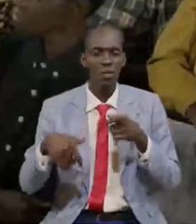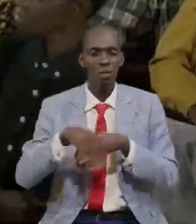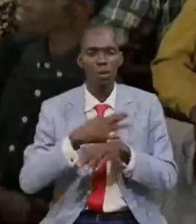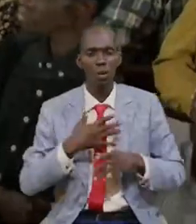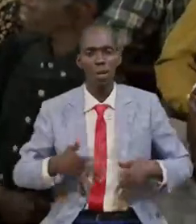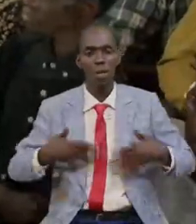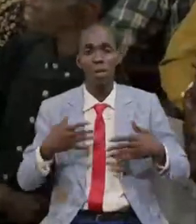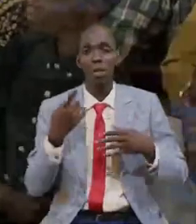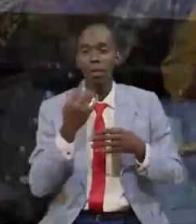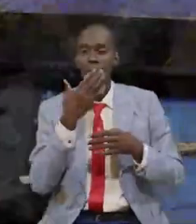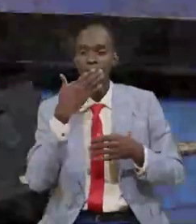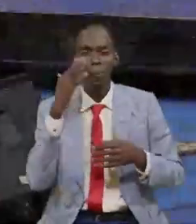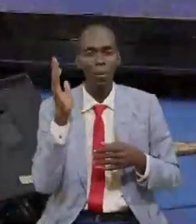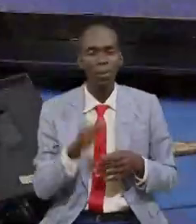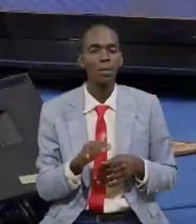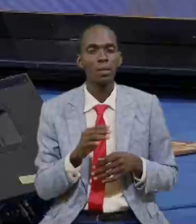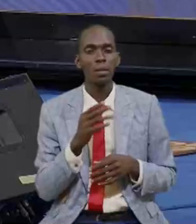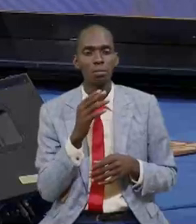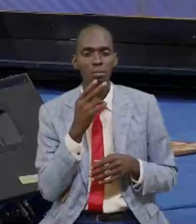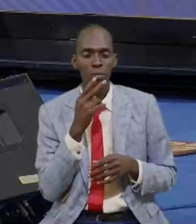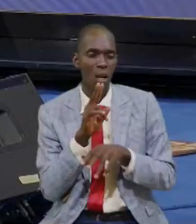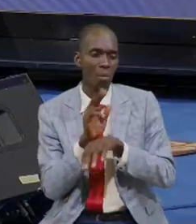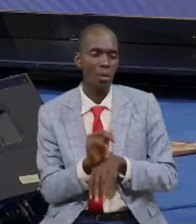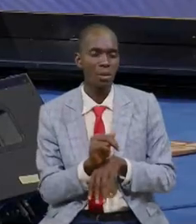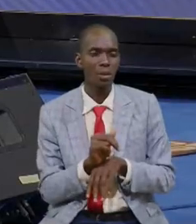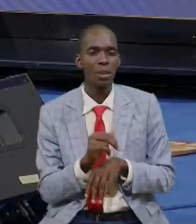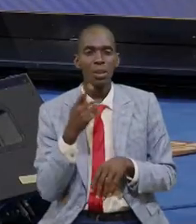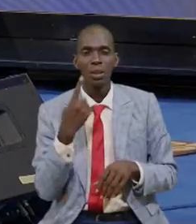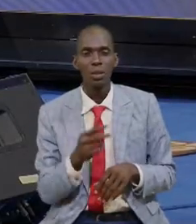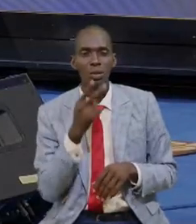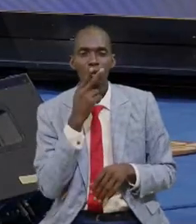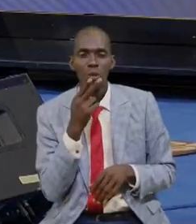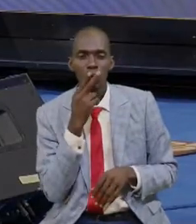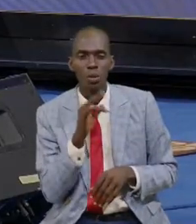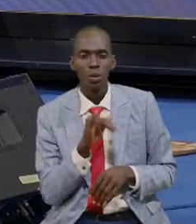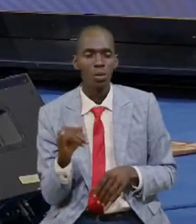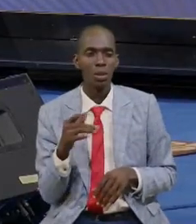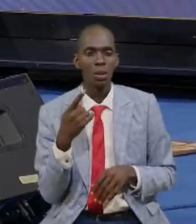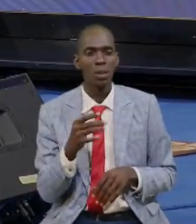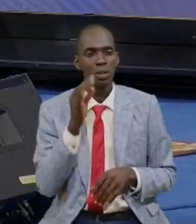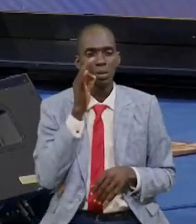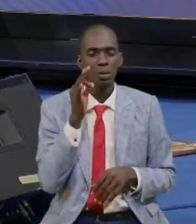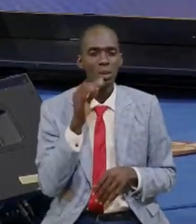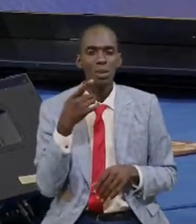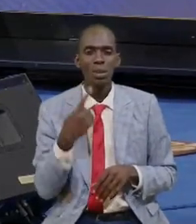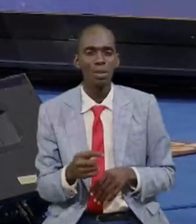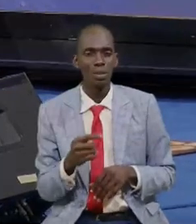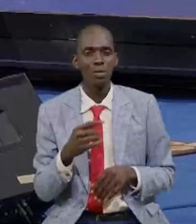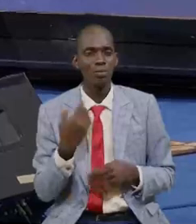Les mauvaises habitudes, la toxicomanie, l'ivrognerie, la